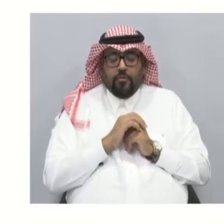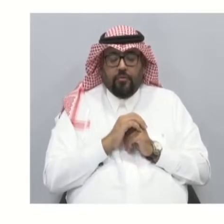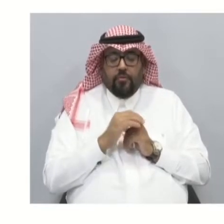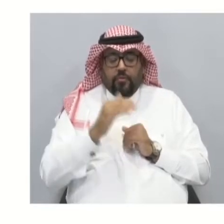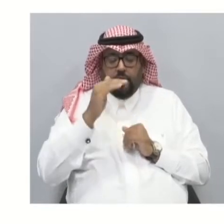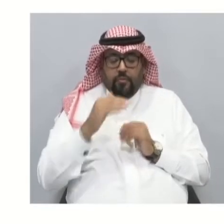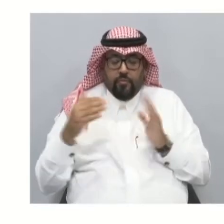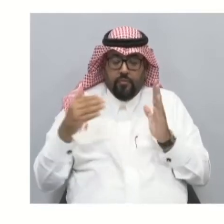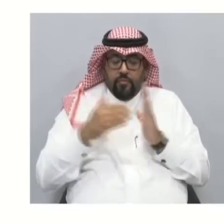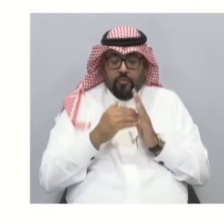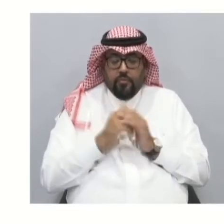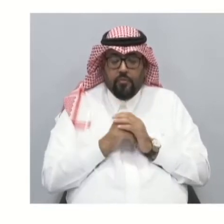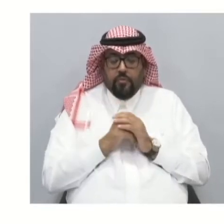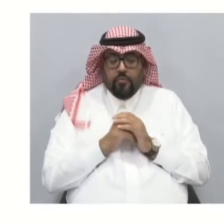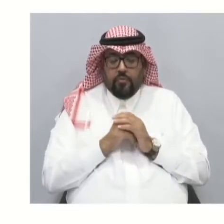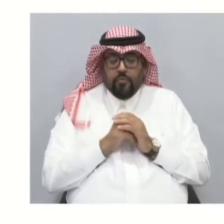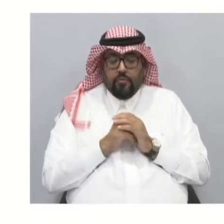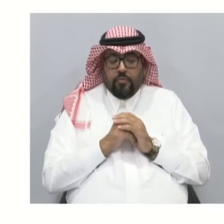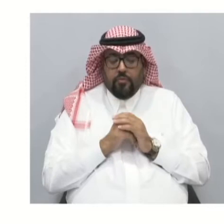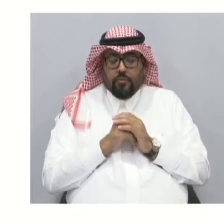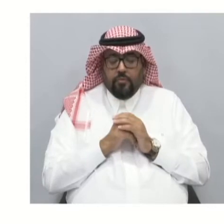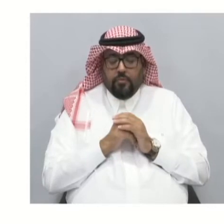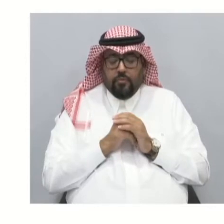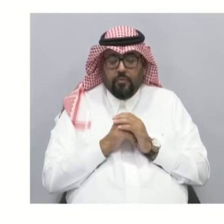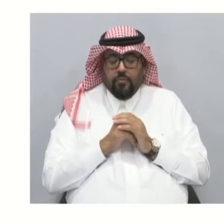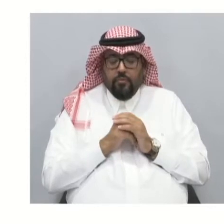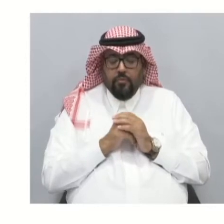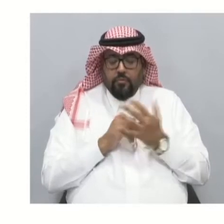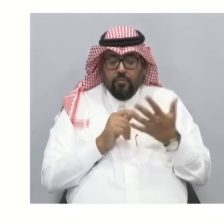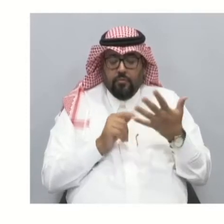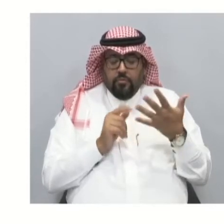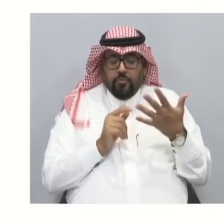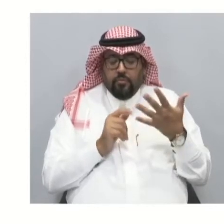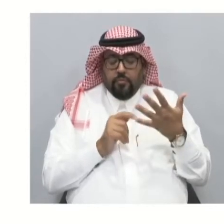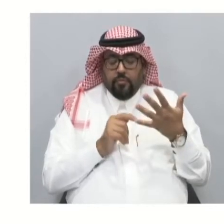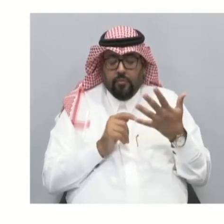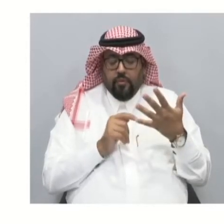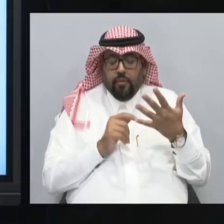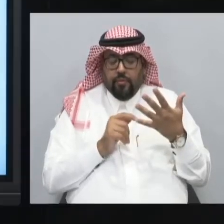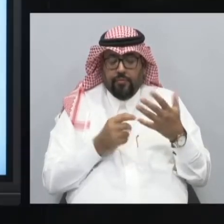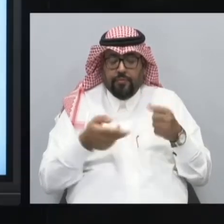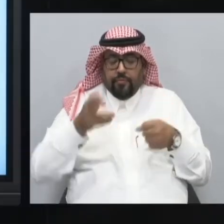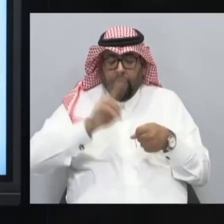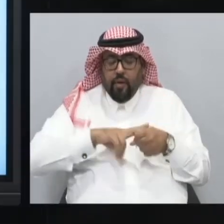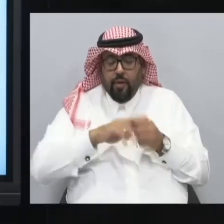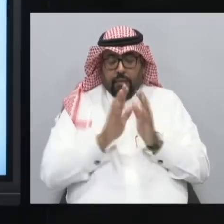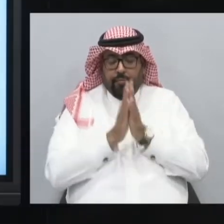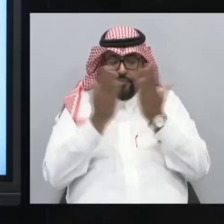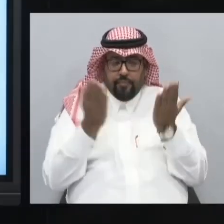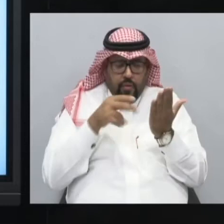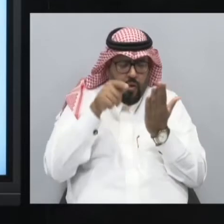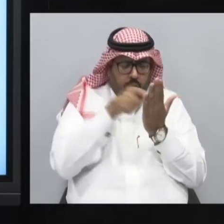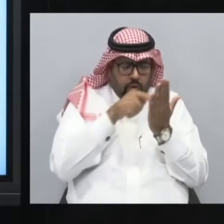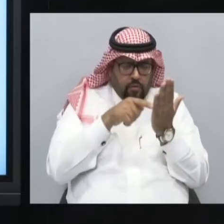المرحلة الأخيرة، المرحلة الأخيرة من خطوات القراءة المتعمقة، لاحظ هنا هي العودة للكتاب للتأكد من